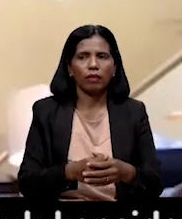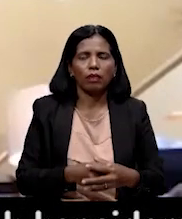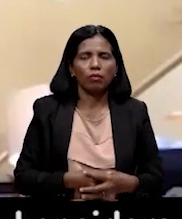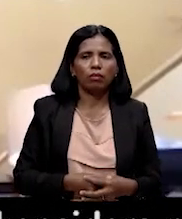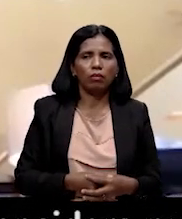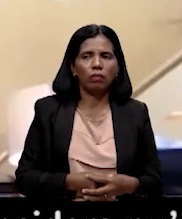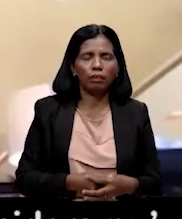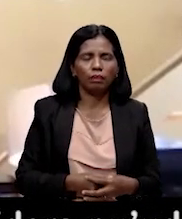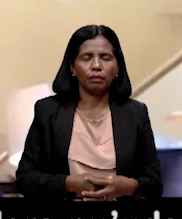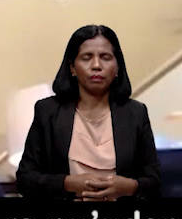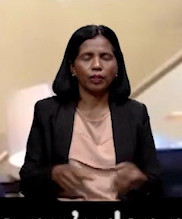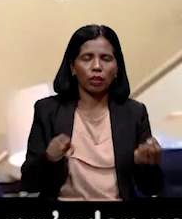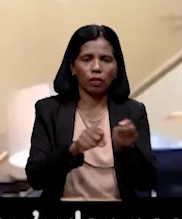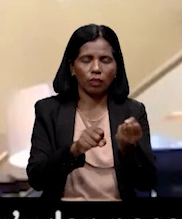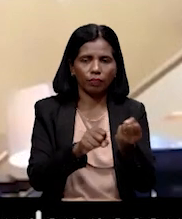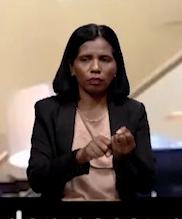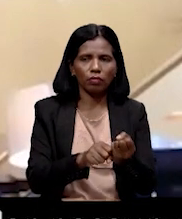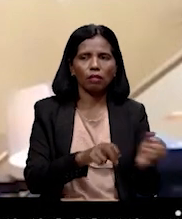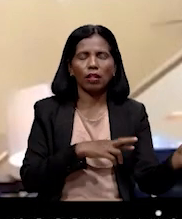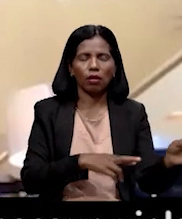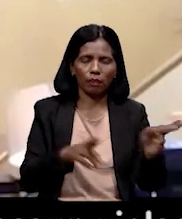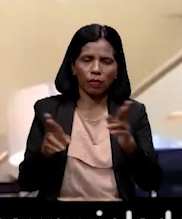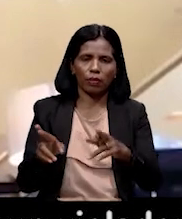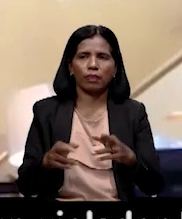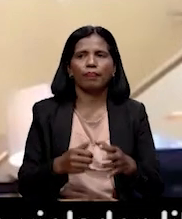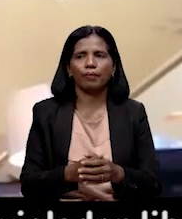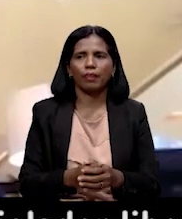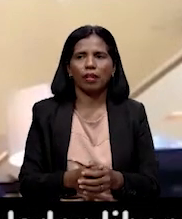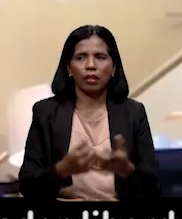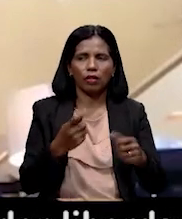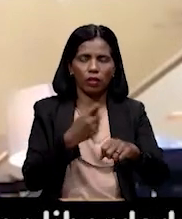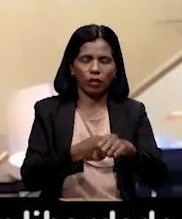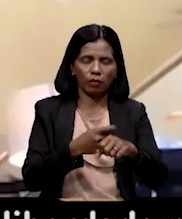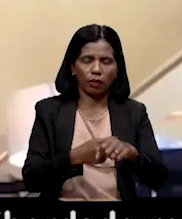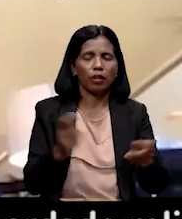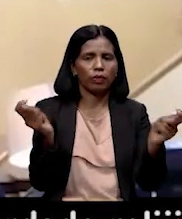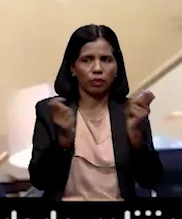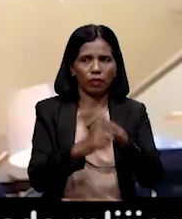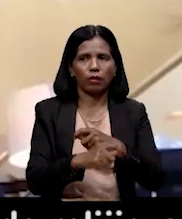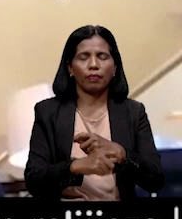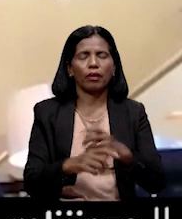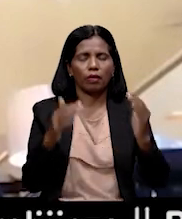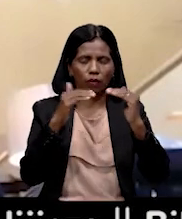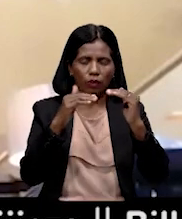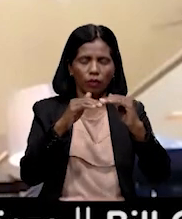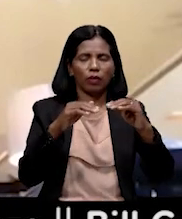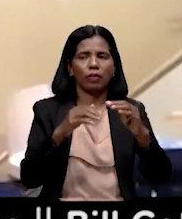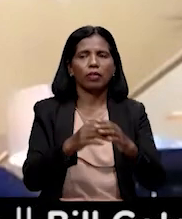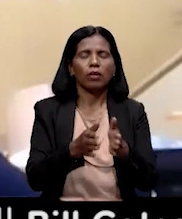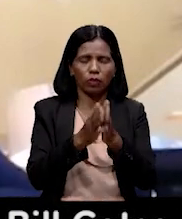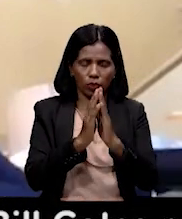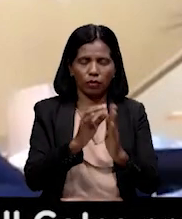turne supporta e ne be pronto ni cae agora torna tempo mai fare na tu congresso ne be si rehusu fare au